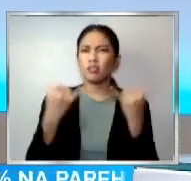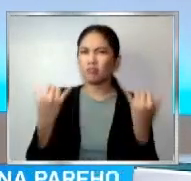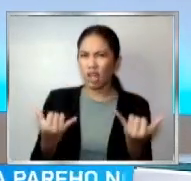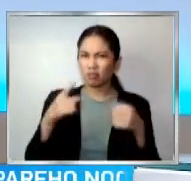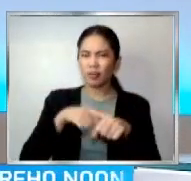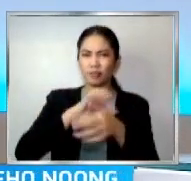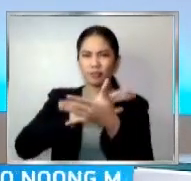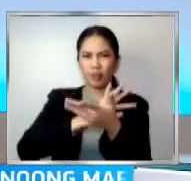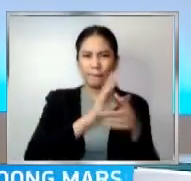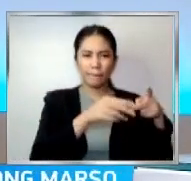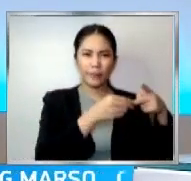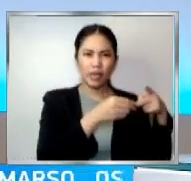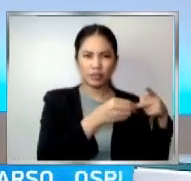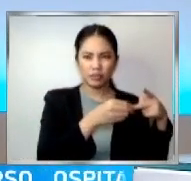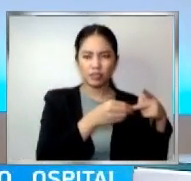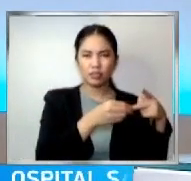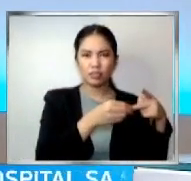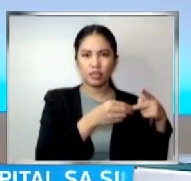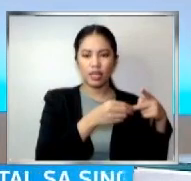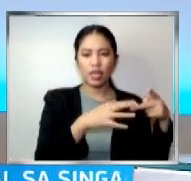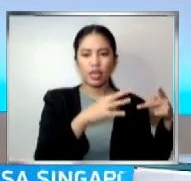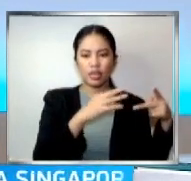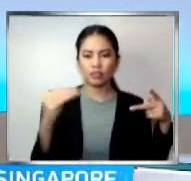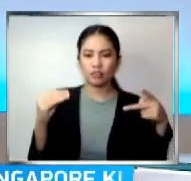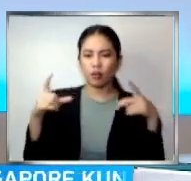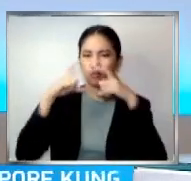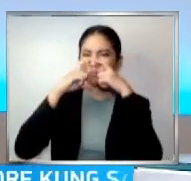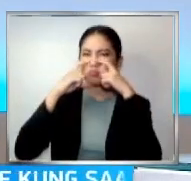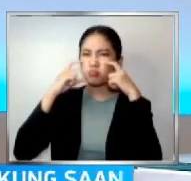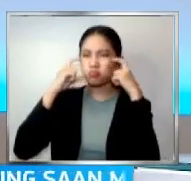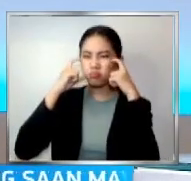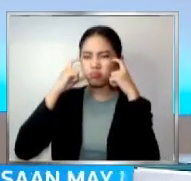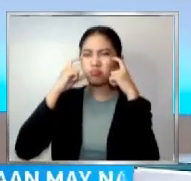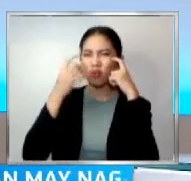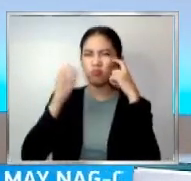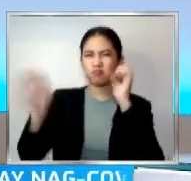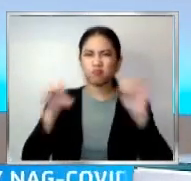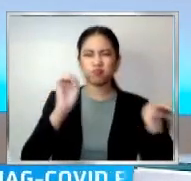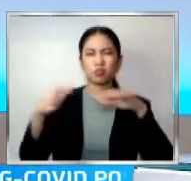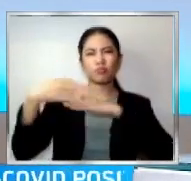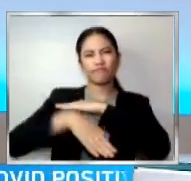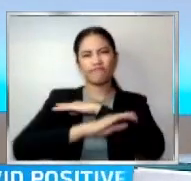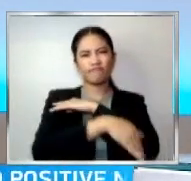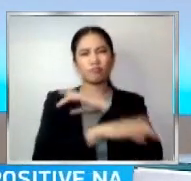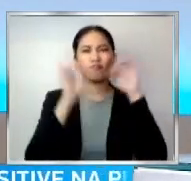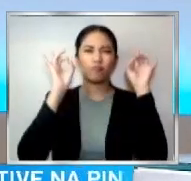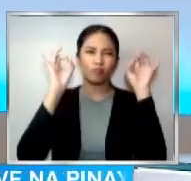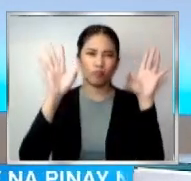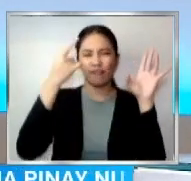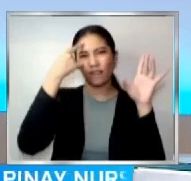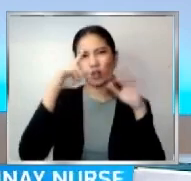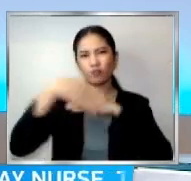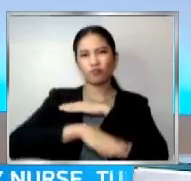mga gamit na face masks ang nakikitang palutang-lutang sa karagatan. Mapanganib po ito hindi lang sa marine species kundi pati sa mga